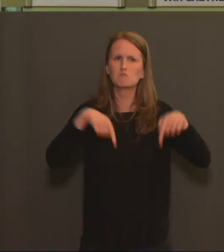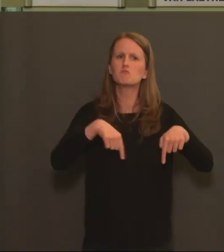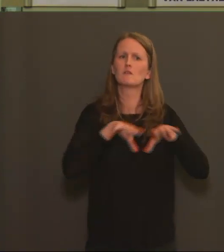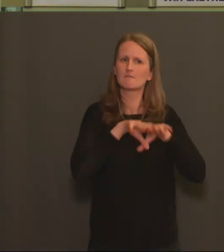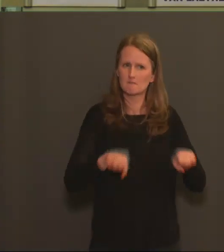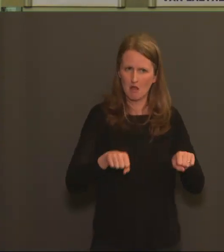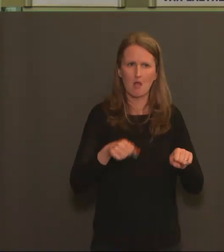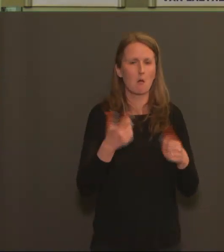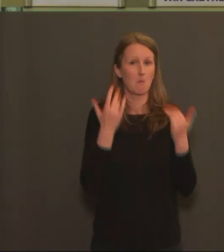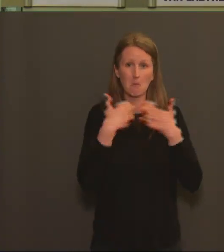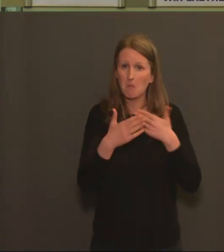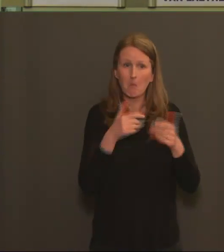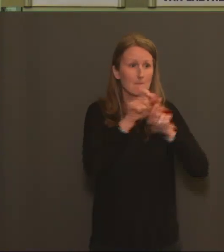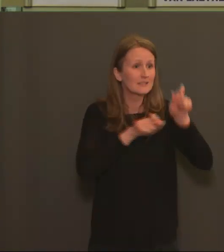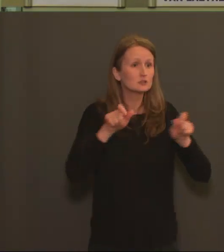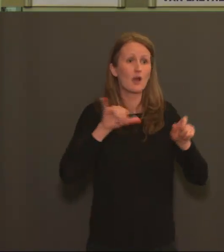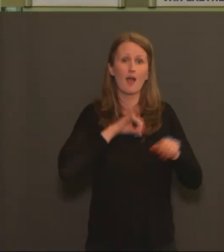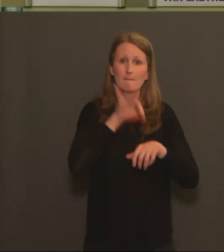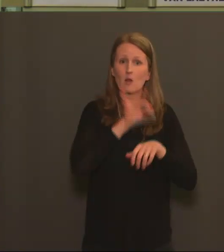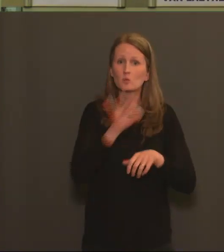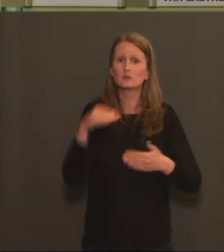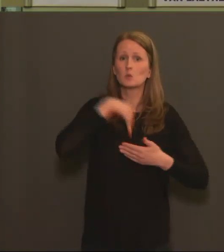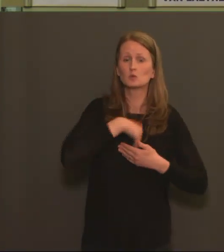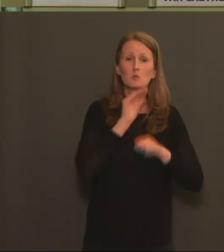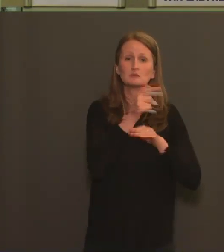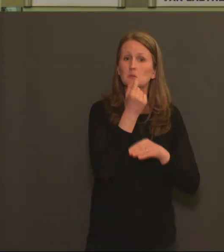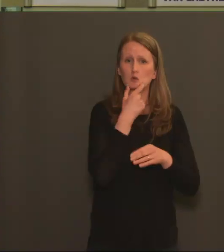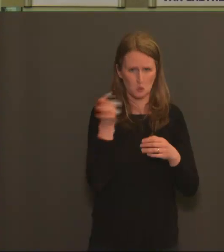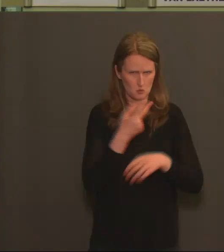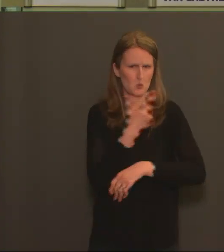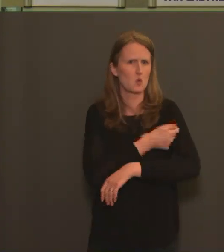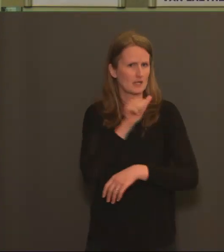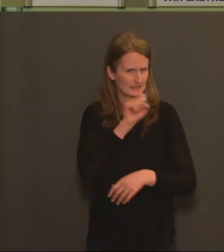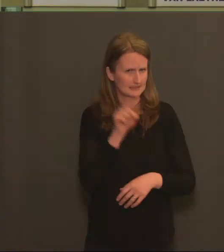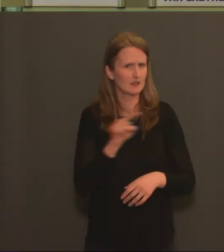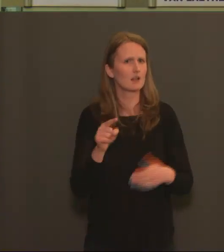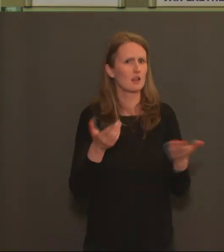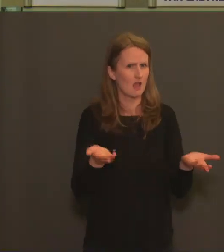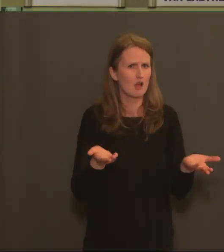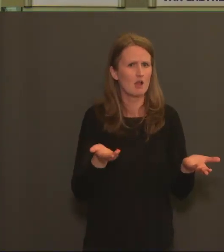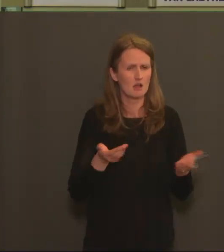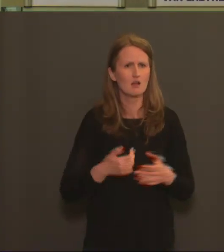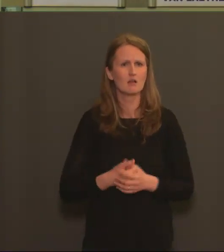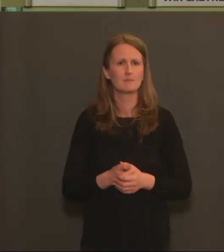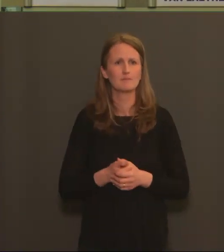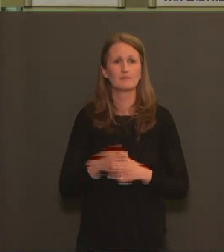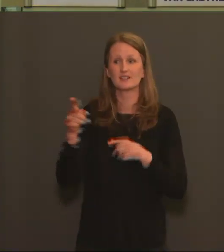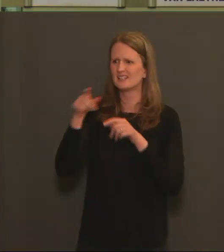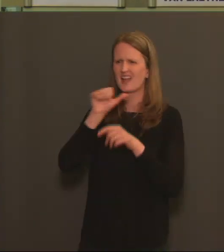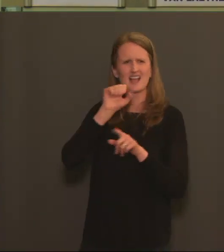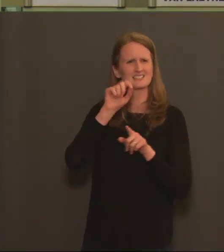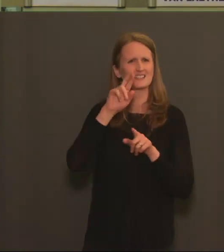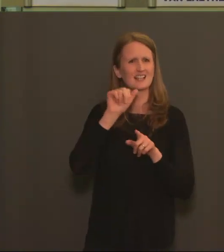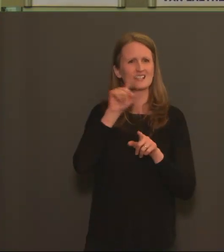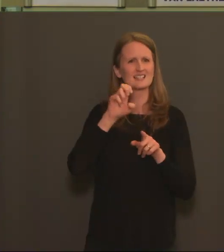plateforme de virus non réplicatif, s'est en effet montré, après une injection, aussi efficace que le vaccin